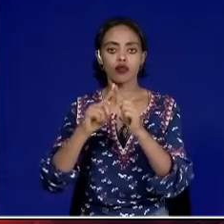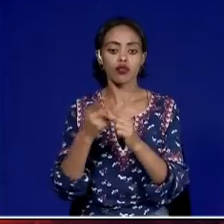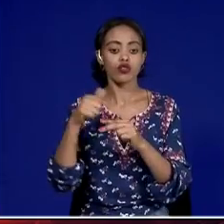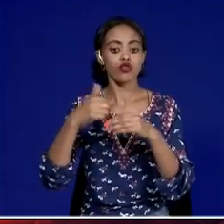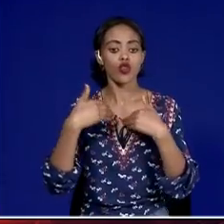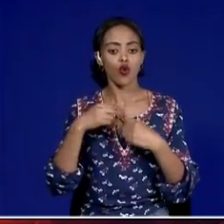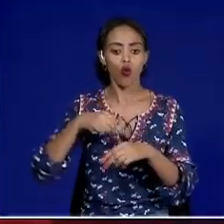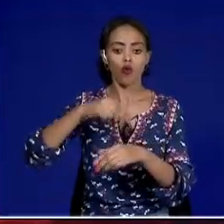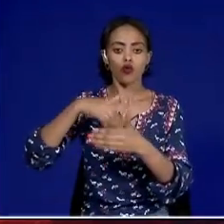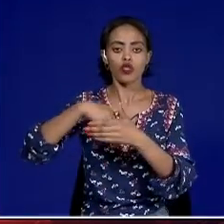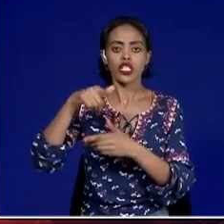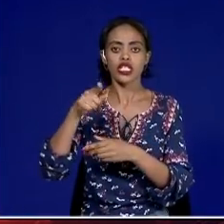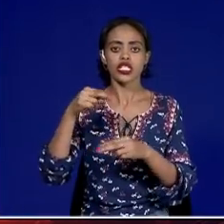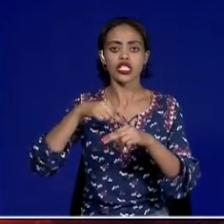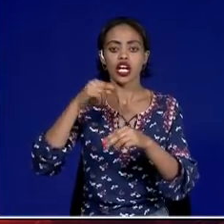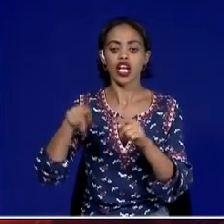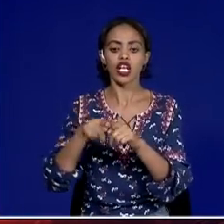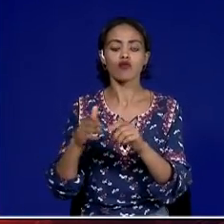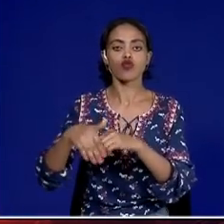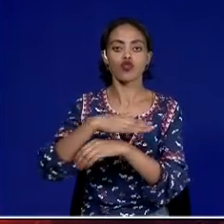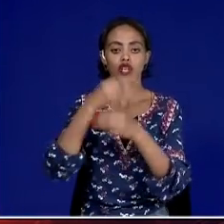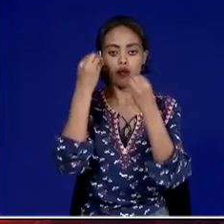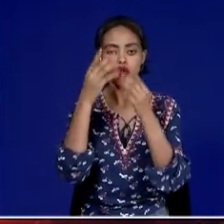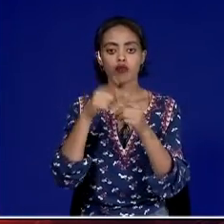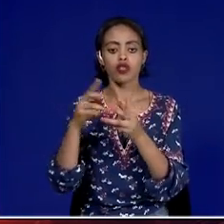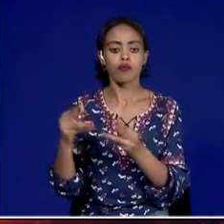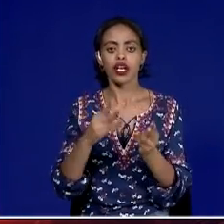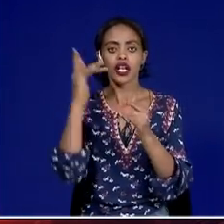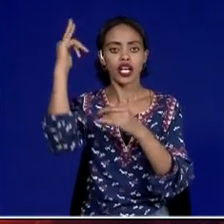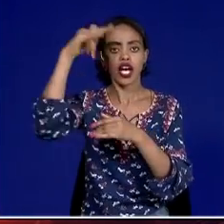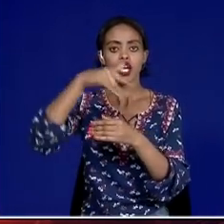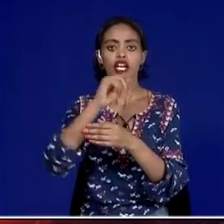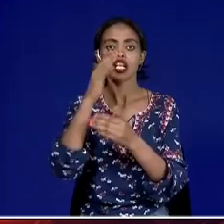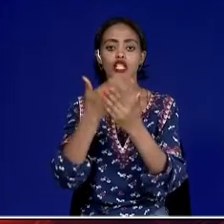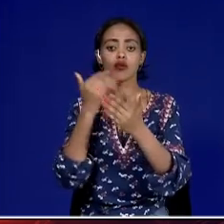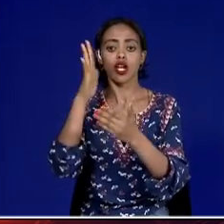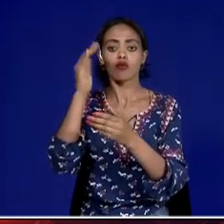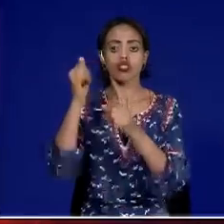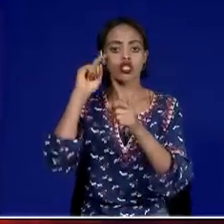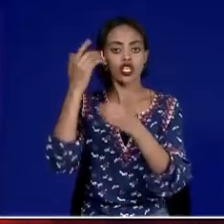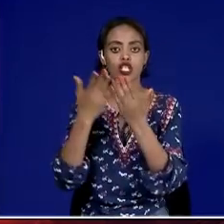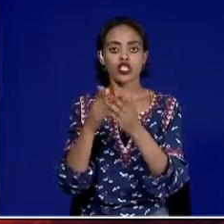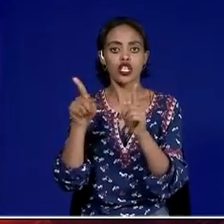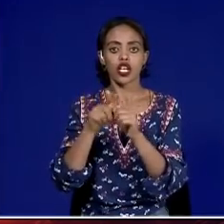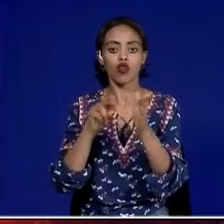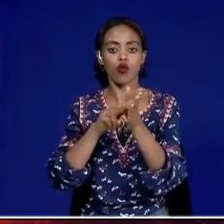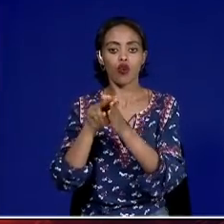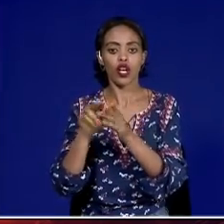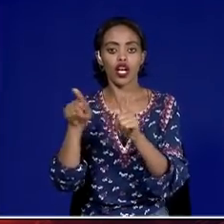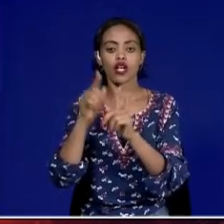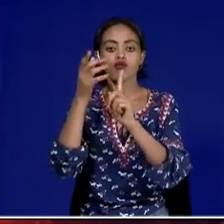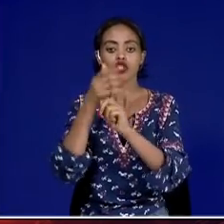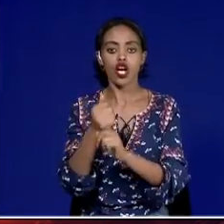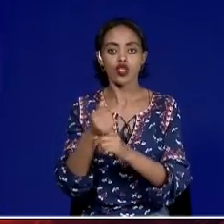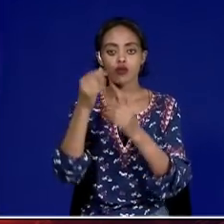ንዘለዉ ቆምቲ ወፃእታት እቲ ትካል ከም ዝሽፍን ሓቢሮም። እቲ መንገዲ ኣየር ቅድም ክብል 5 ሰራሕተኛታቱ ብቫይረስ ኮሮና ከም